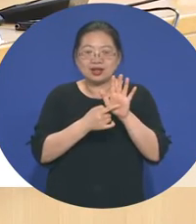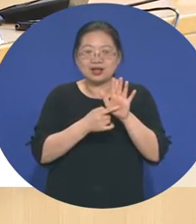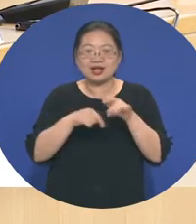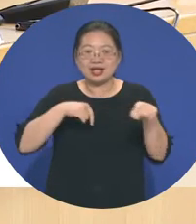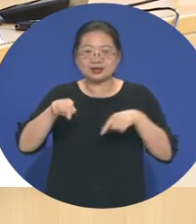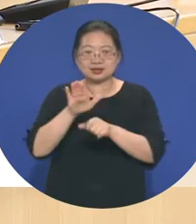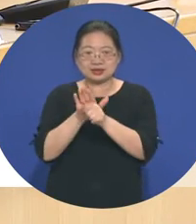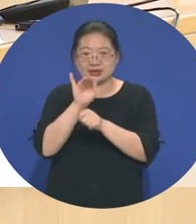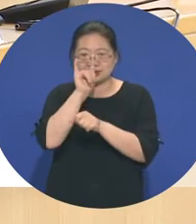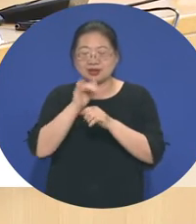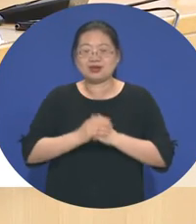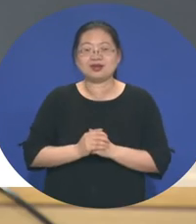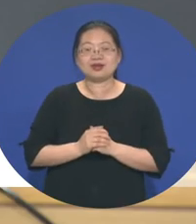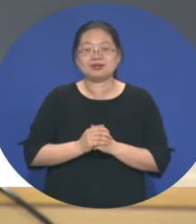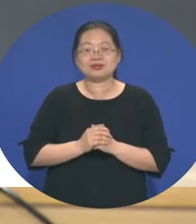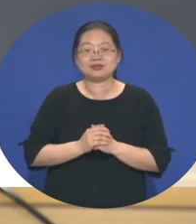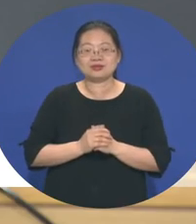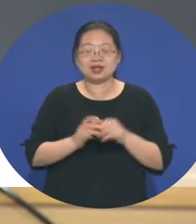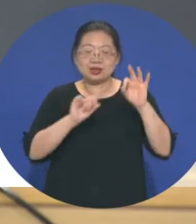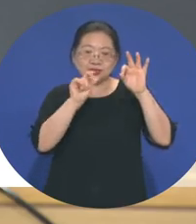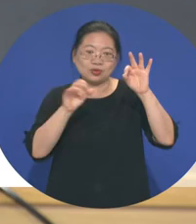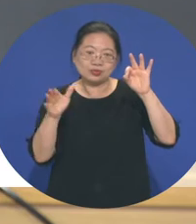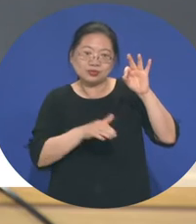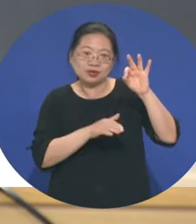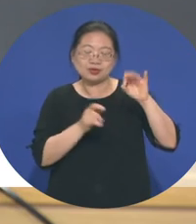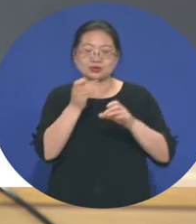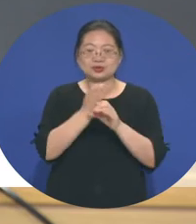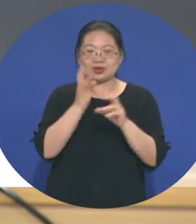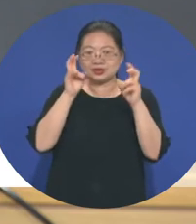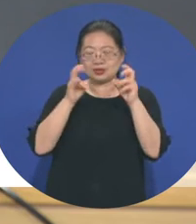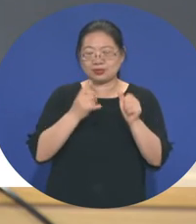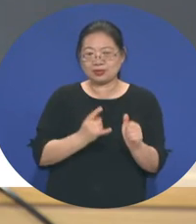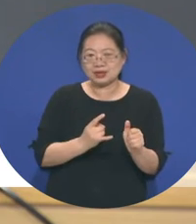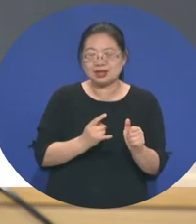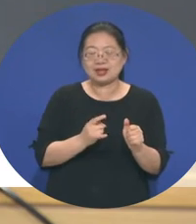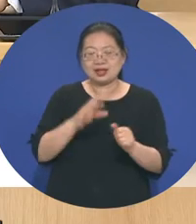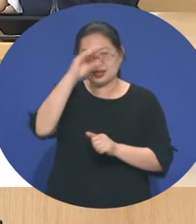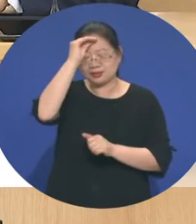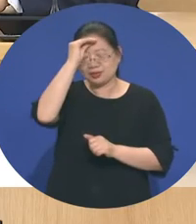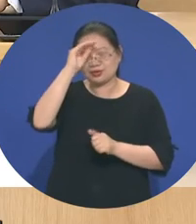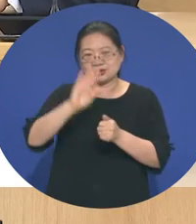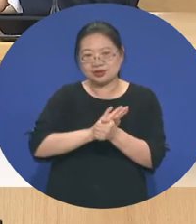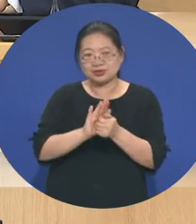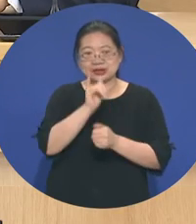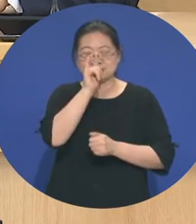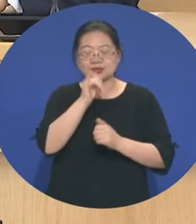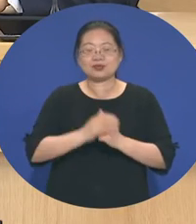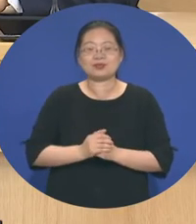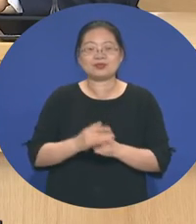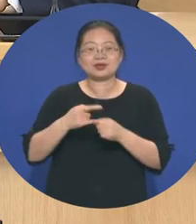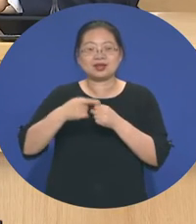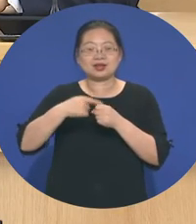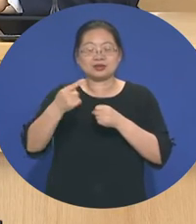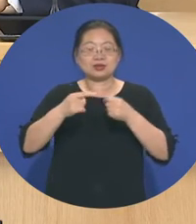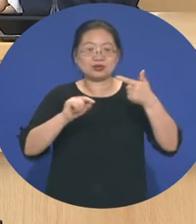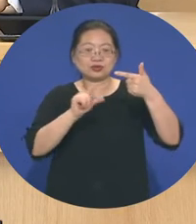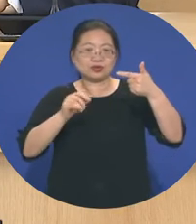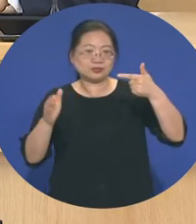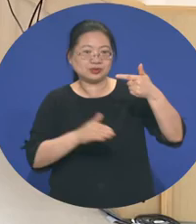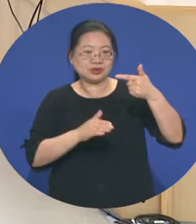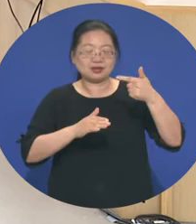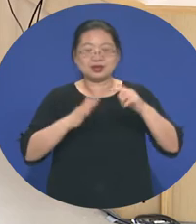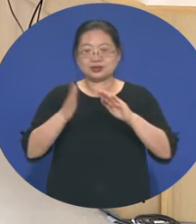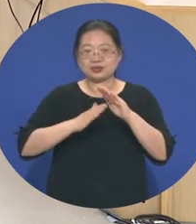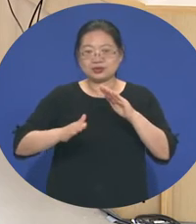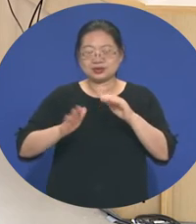됩니다 돈은 이으면 올해 10월부터 중소기업을 대상으로 시범 서비스를 운영하고 내년 6월부터 정식